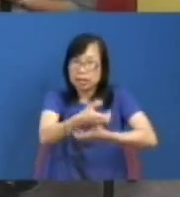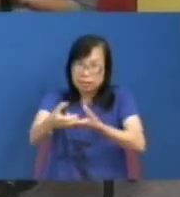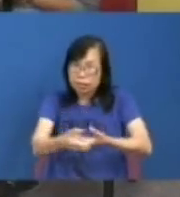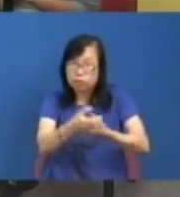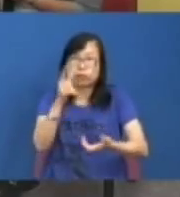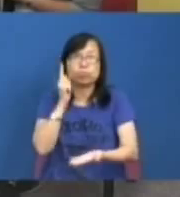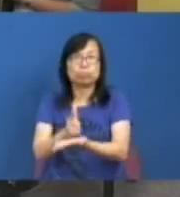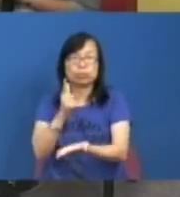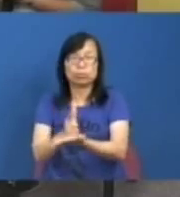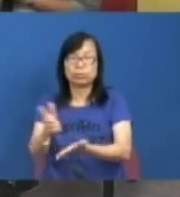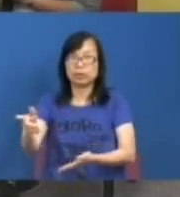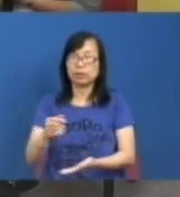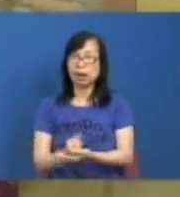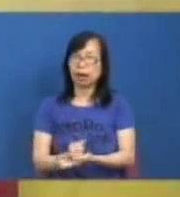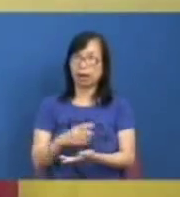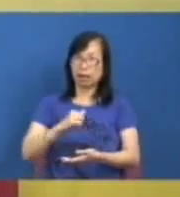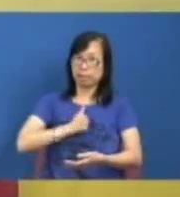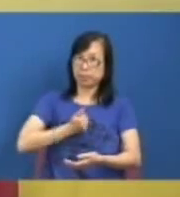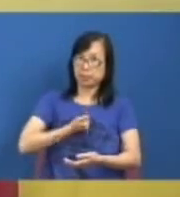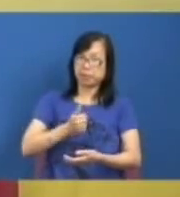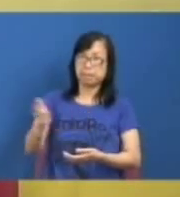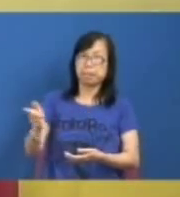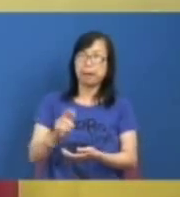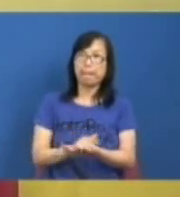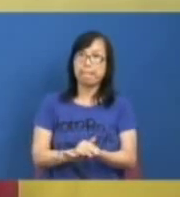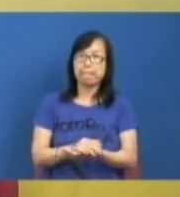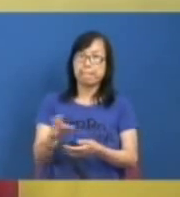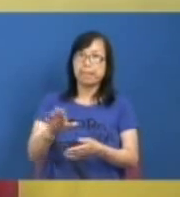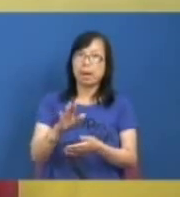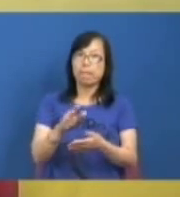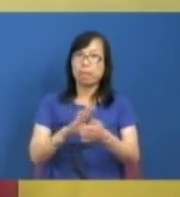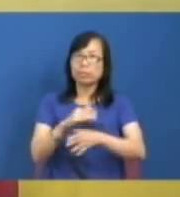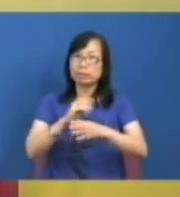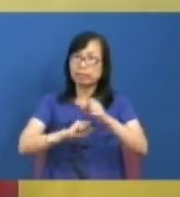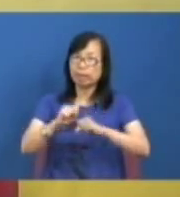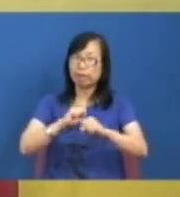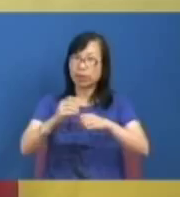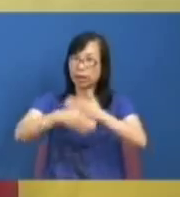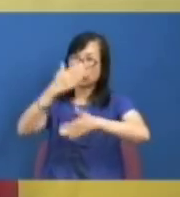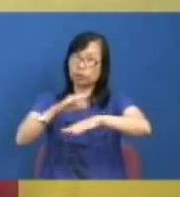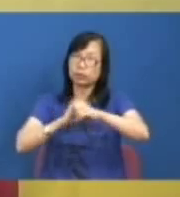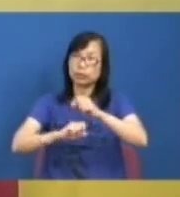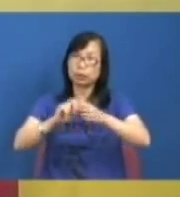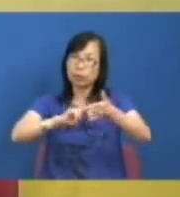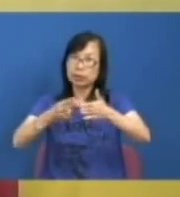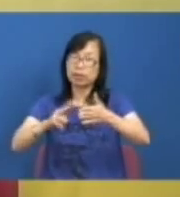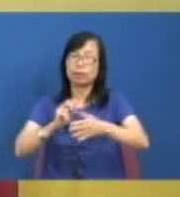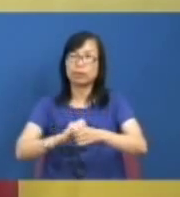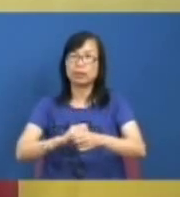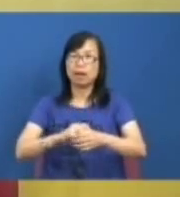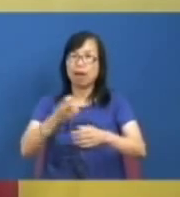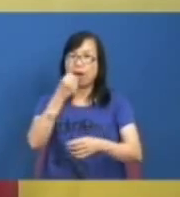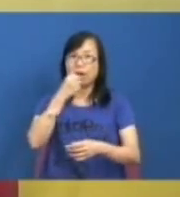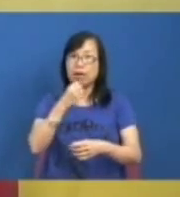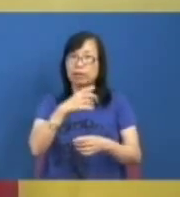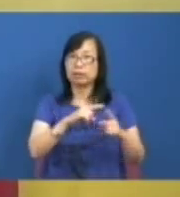重要。我知道蒲職師就經常都幫緊，現在我們樓宇更新大行動或者樓宇維修，很多時候居民都